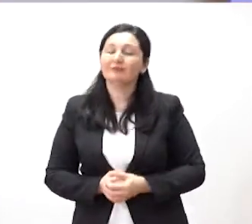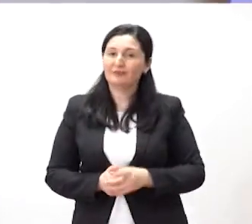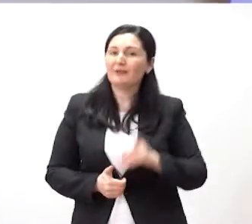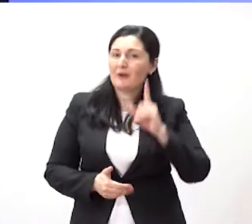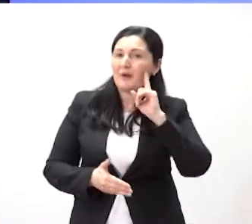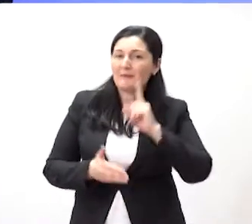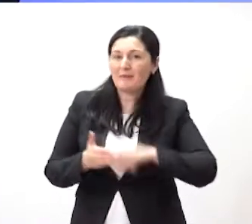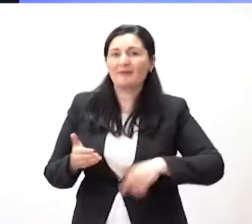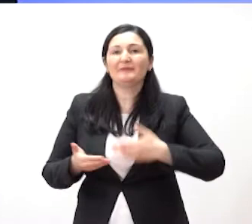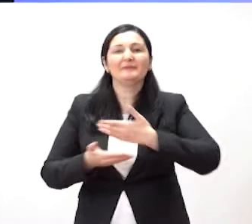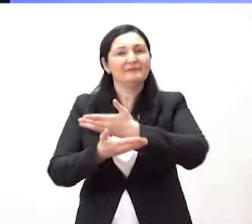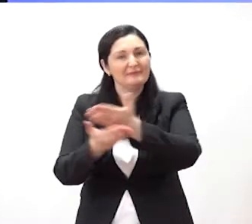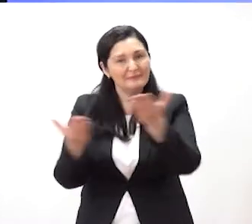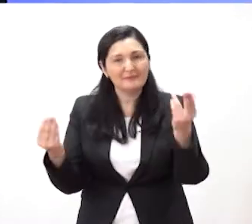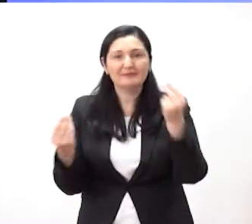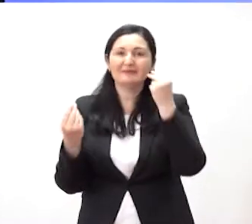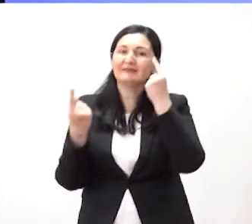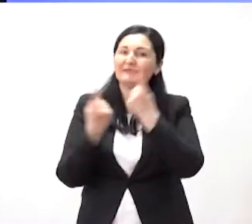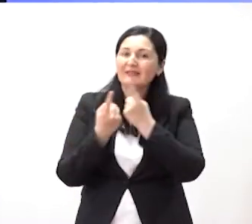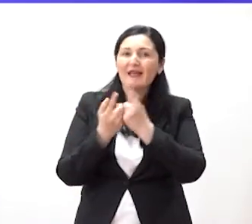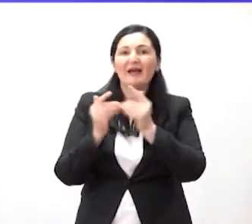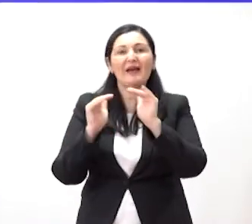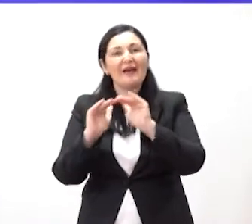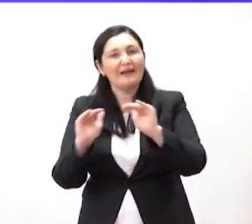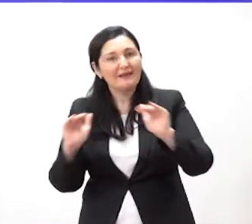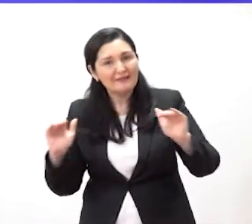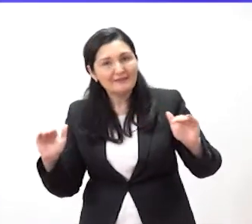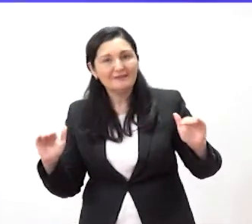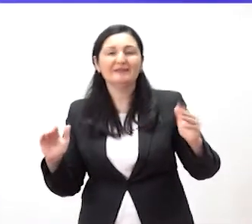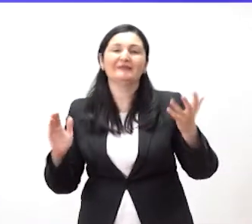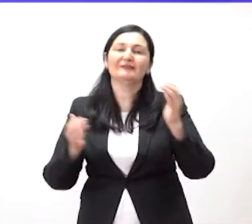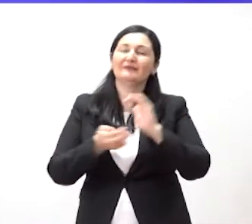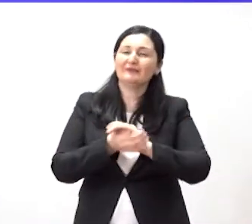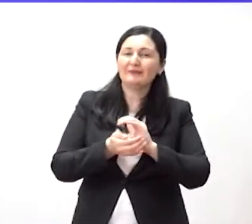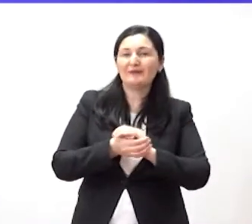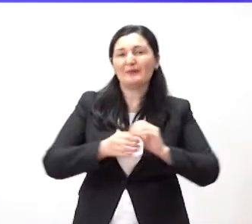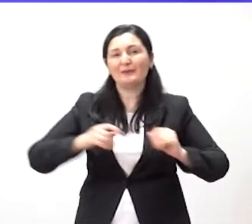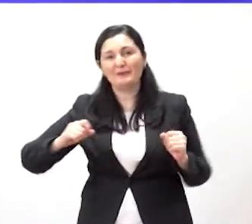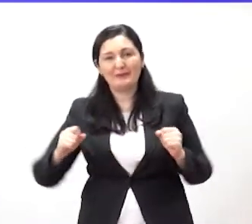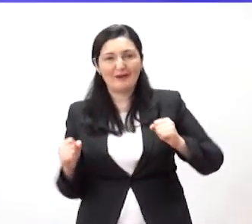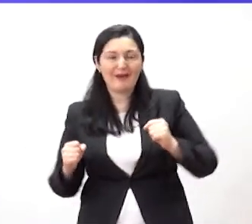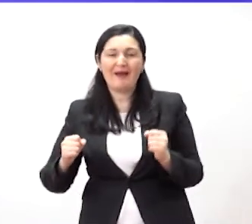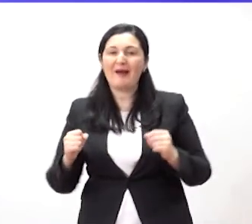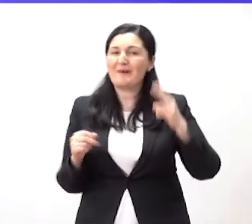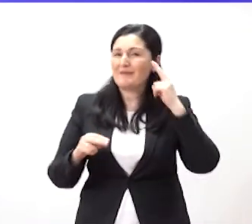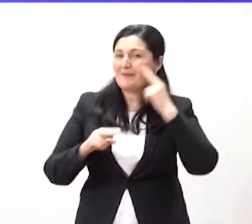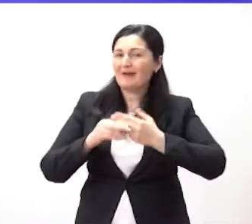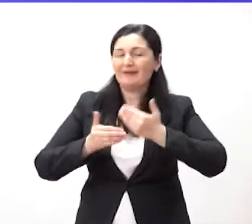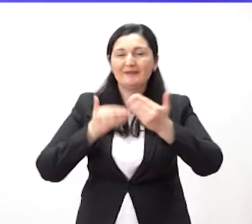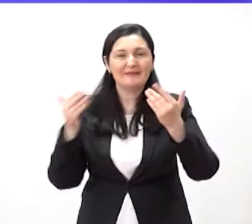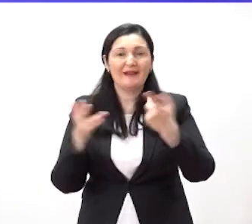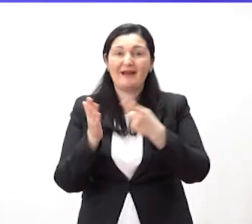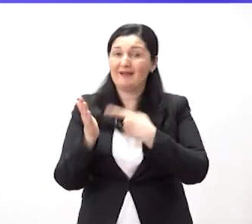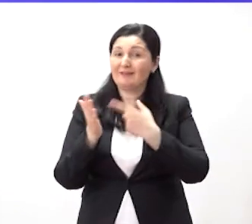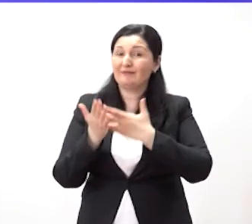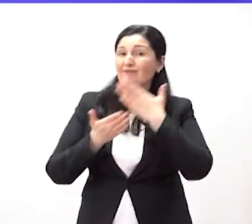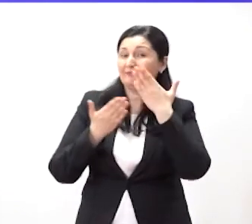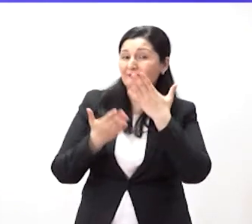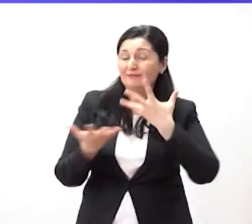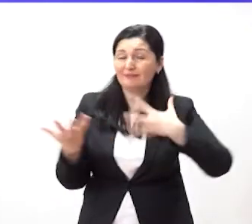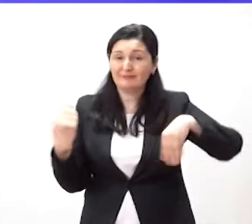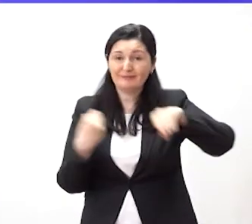دارم که به هم سینفون و هم سالونت، شناس و دوست و برادرانت، کتاب خوندهت